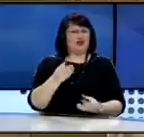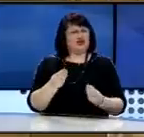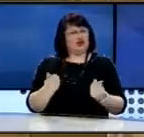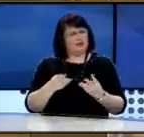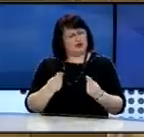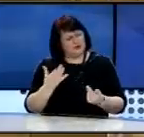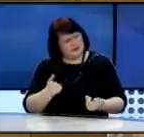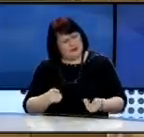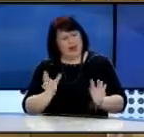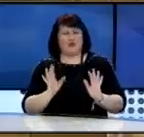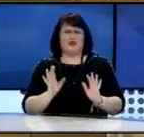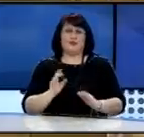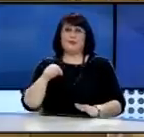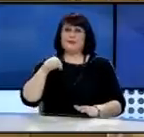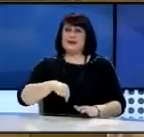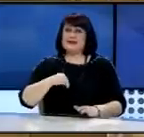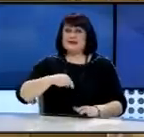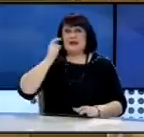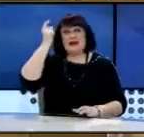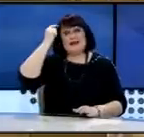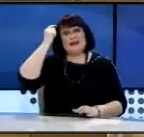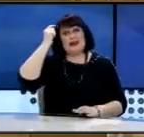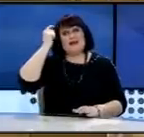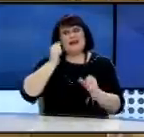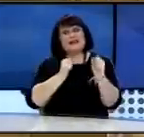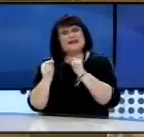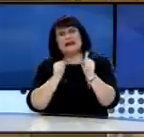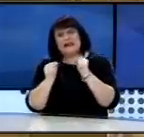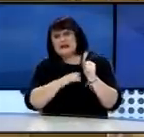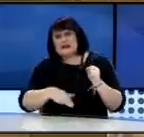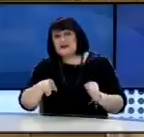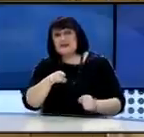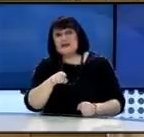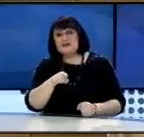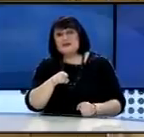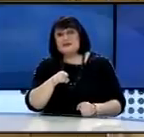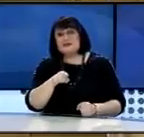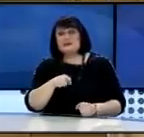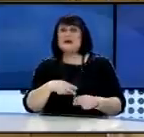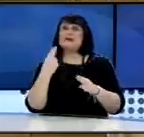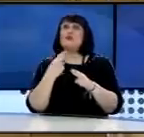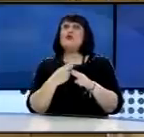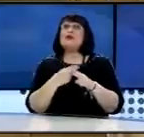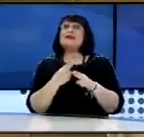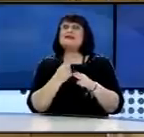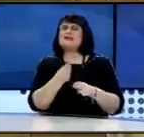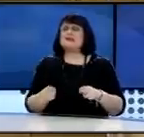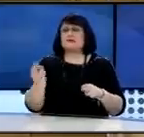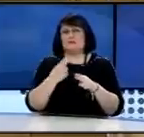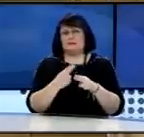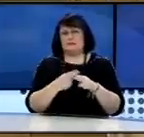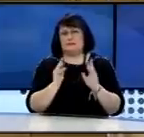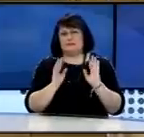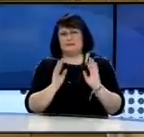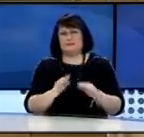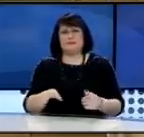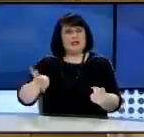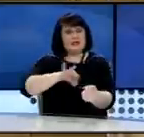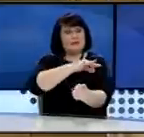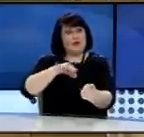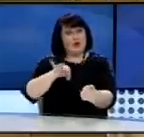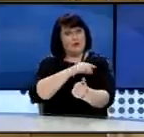μέσα που σήμερα καταλαβαίνετε από αυτή την κρίση ότι είναι εξίσου και περισσότερο σημαντικά. Πως η